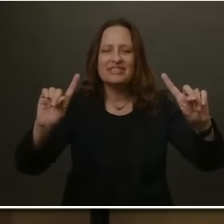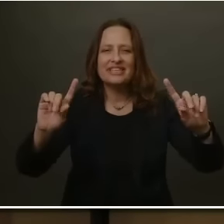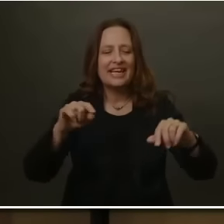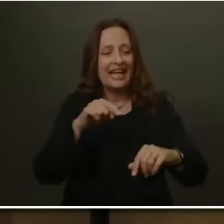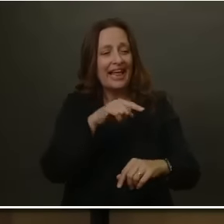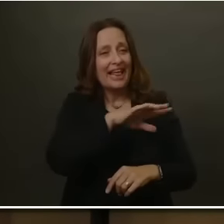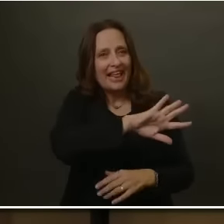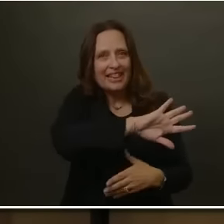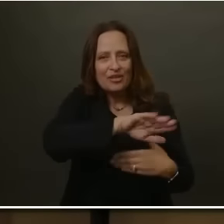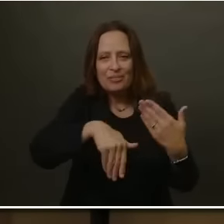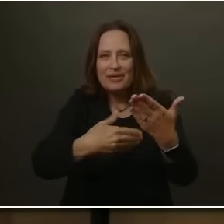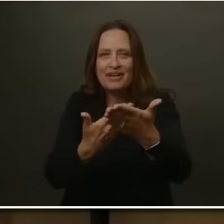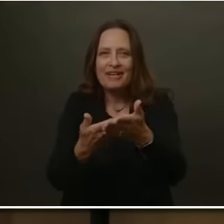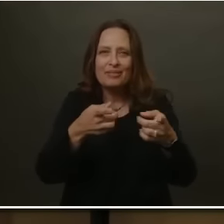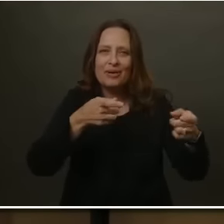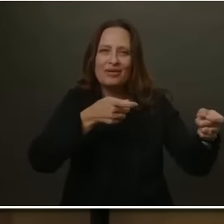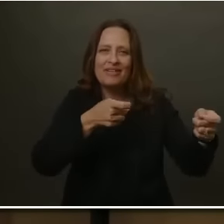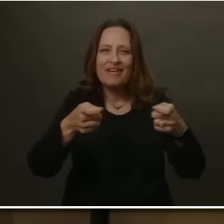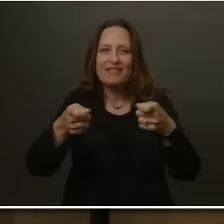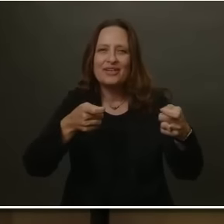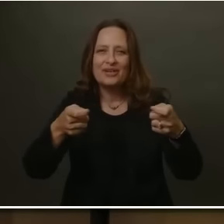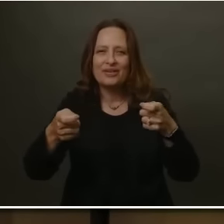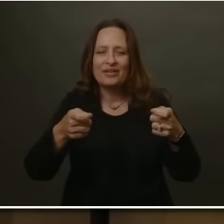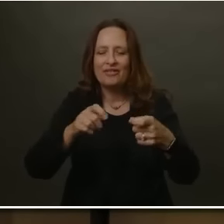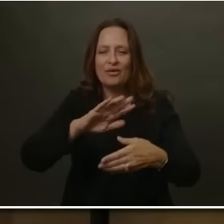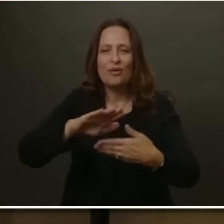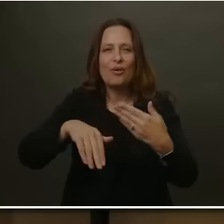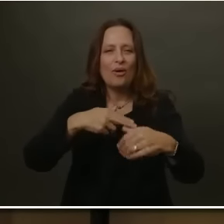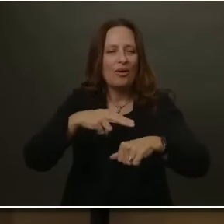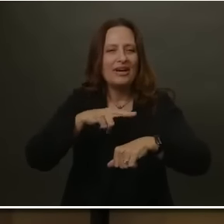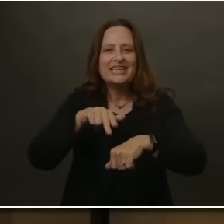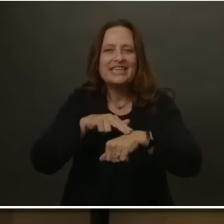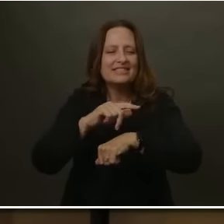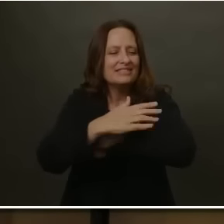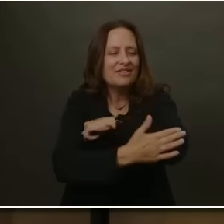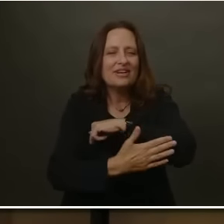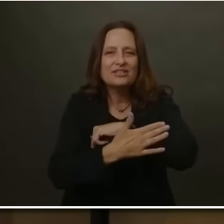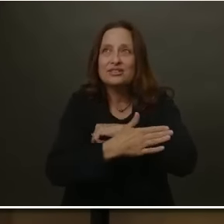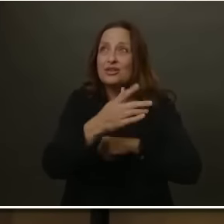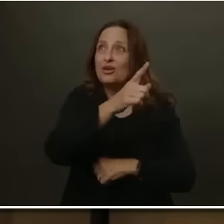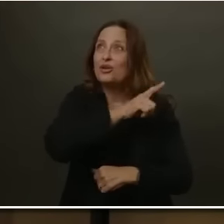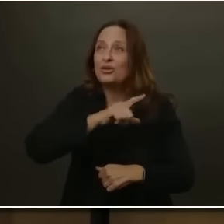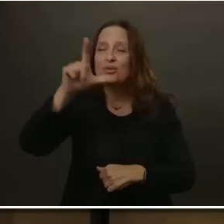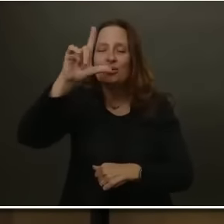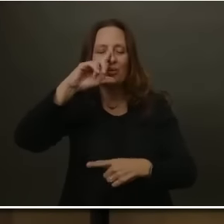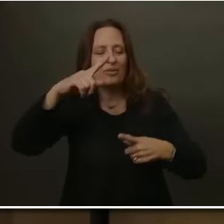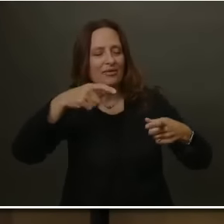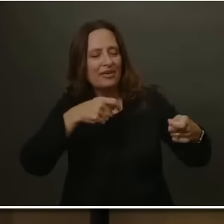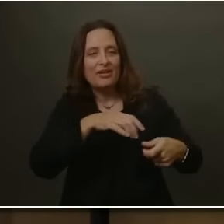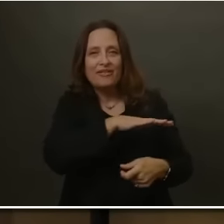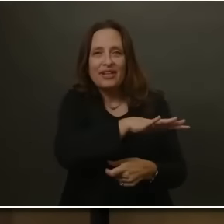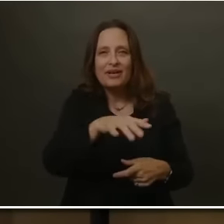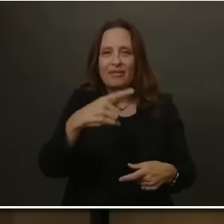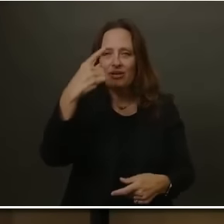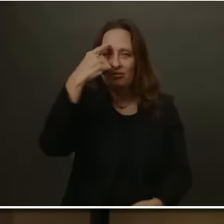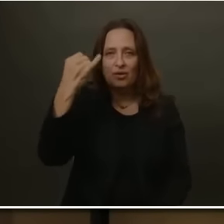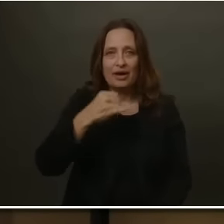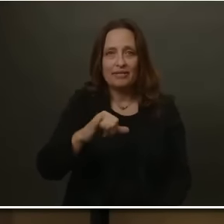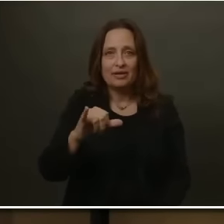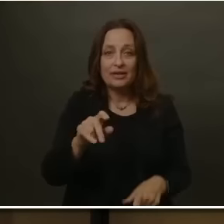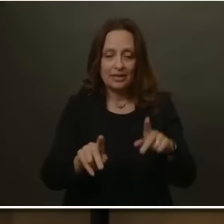kandun, tango nā kanduit. Ke hina nā hawa duint. Nui ua naipa o yosa